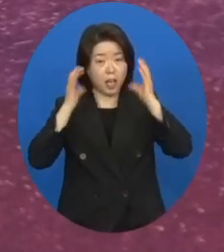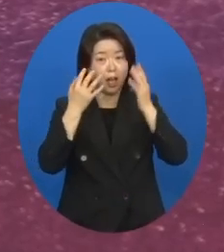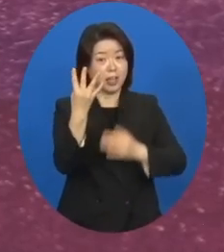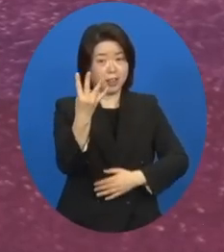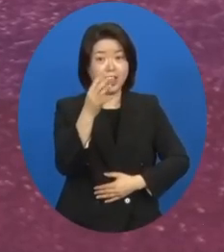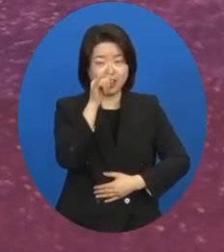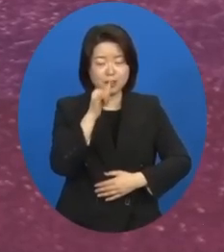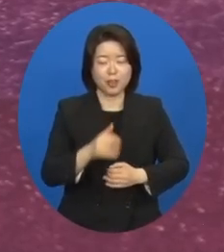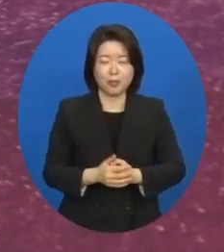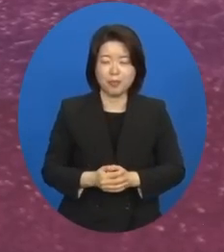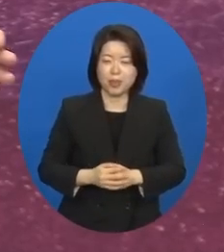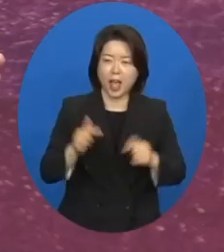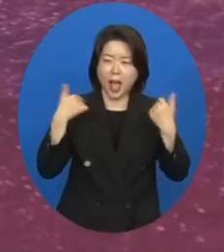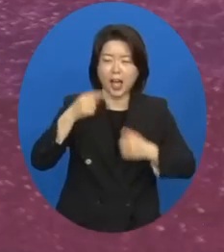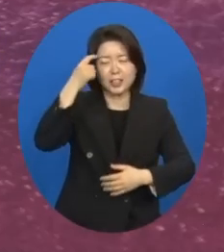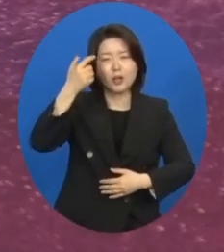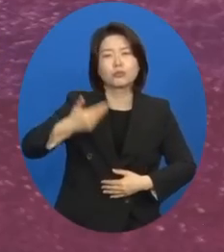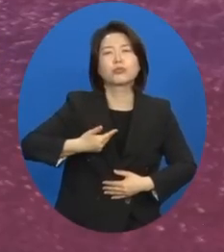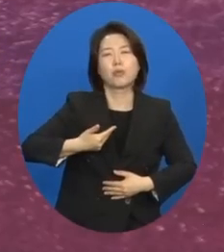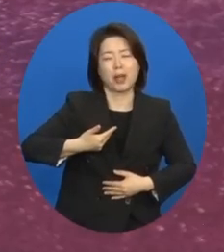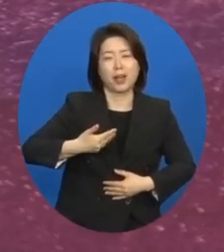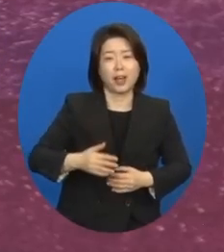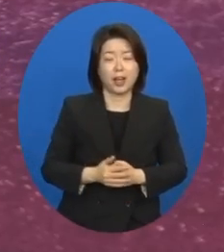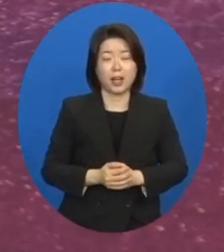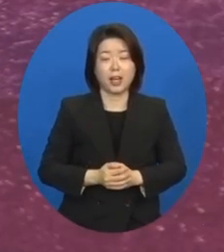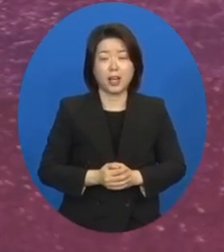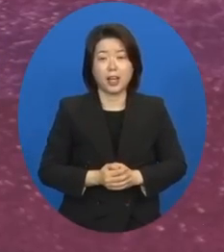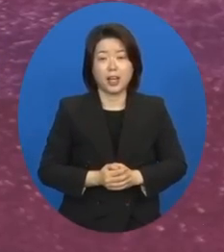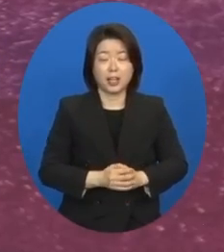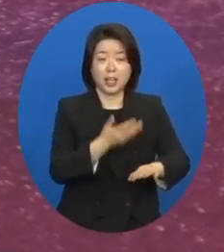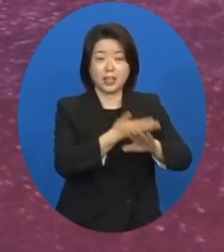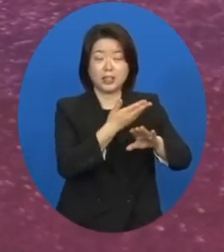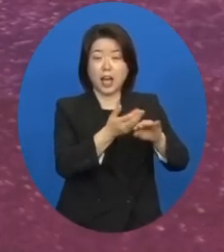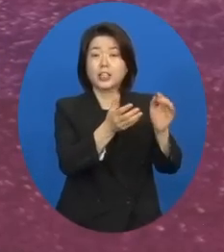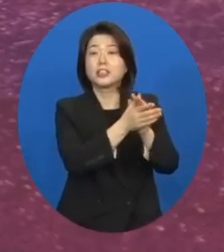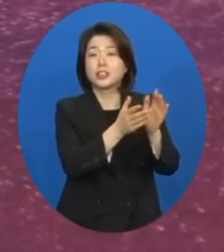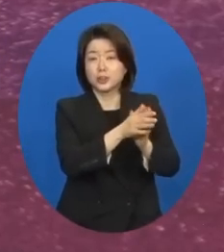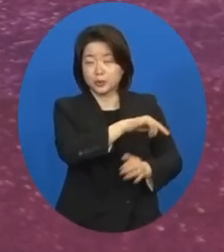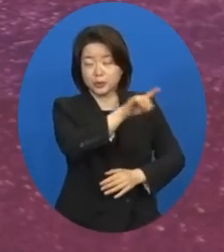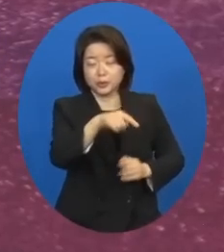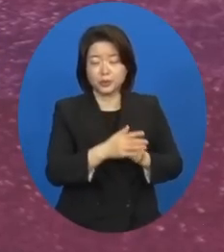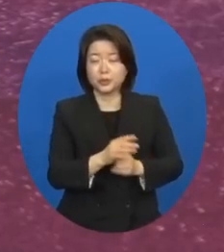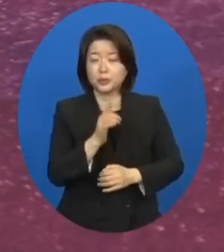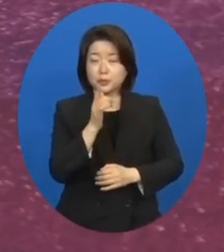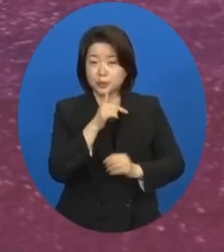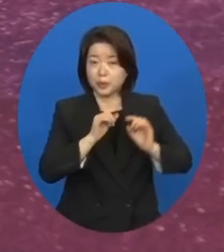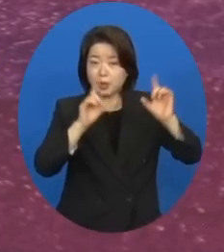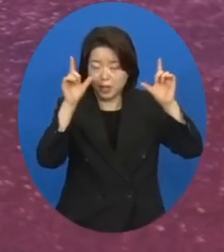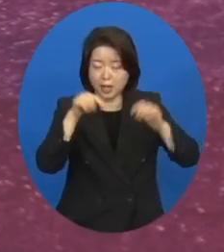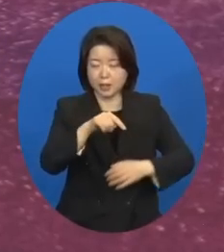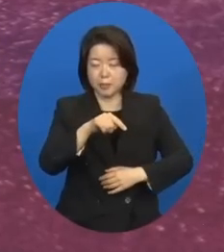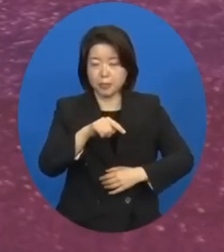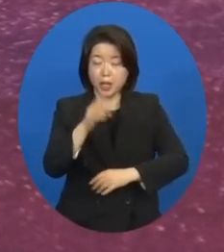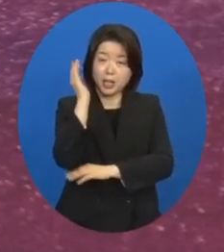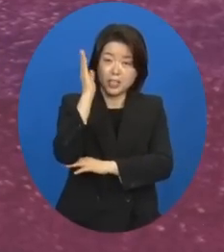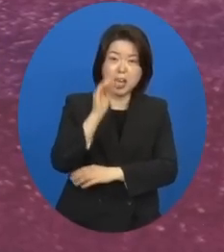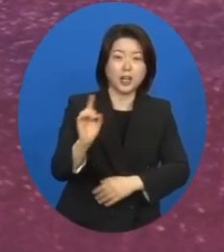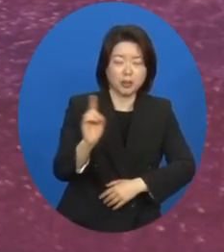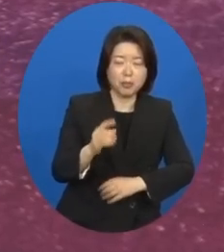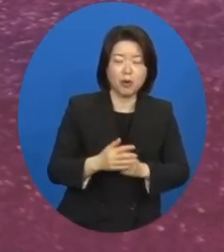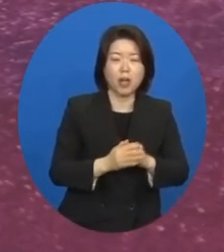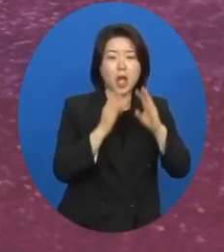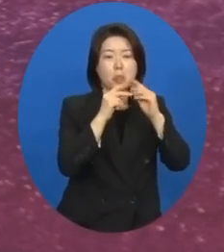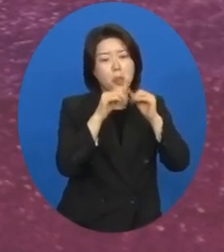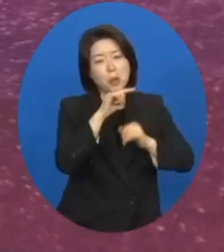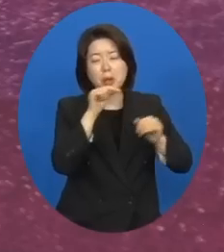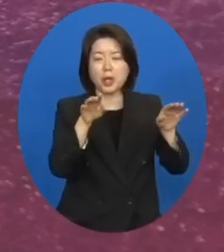있습니다. 아이들이 항상 궁금해하는 것이 있어요. 다른 친구들은 월요일날 학교 가면 토요일날, 일요일날 캠핑 가거나